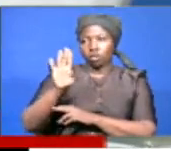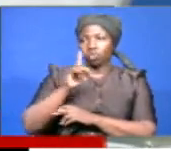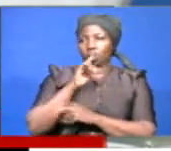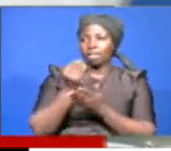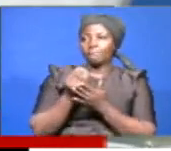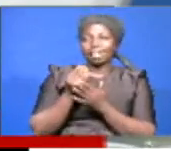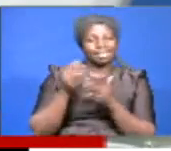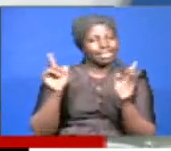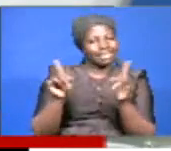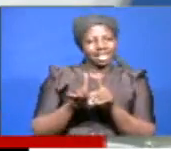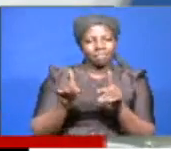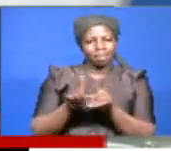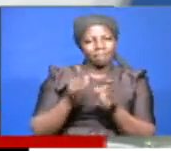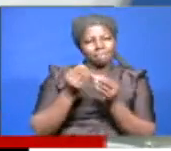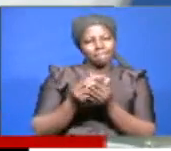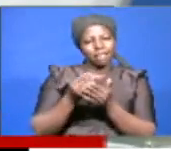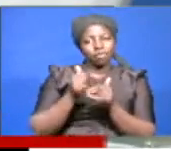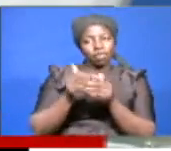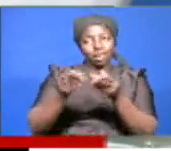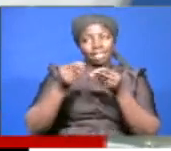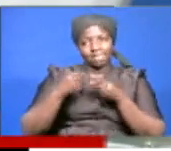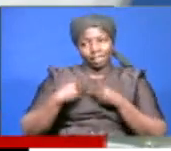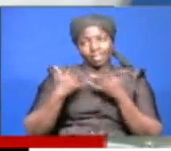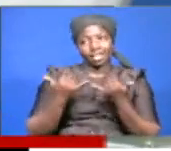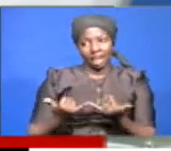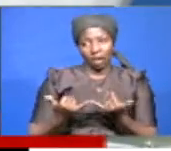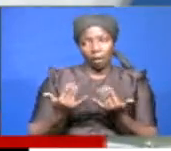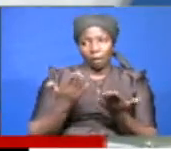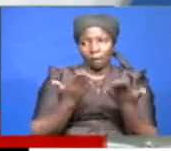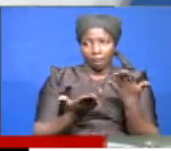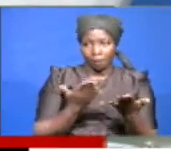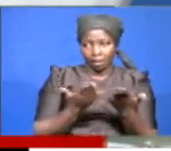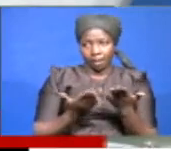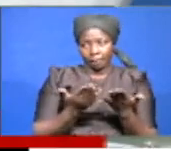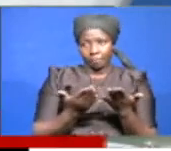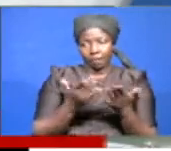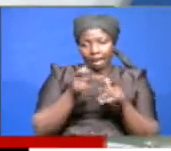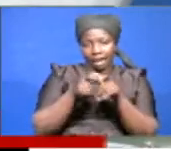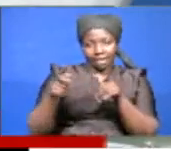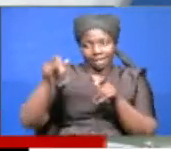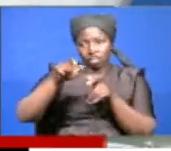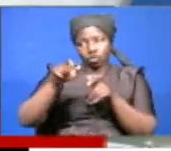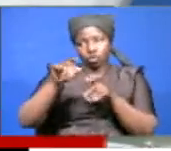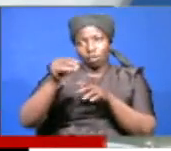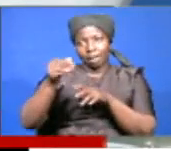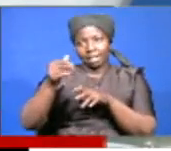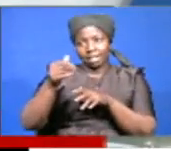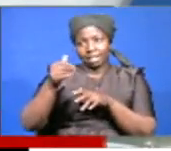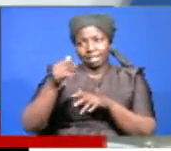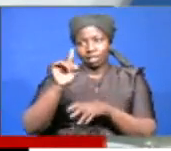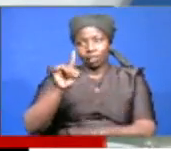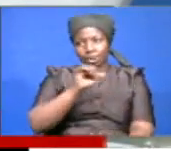zile already tunapokea kwa sahihi. Mm-hmm. Maybe an expenditure which is extra ni senator